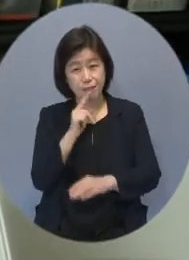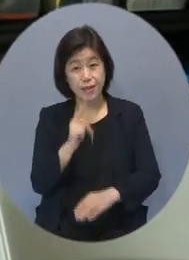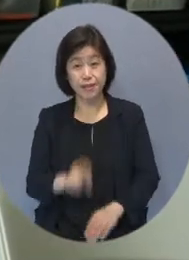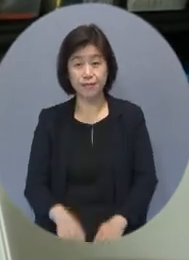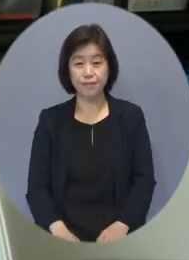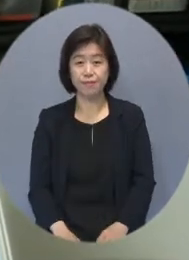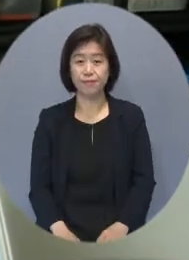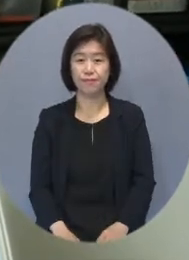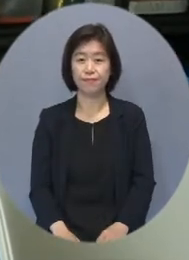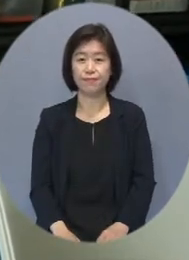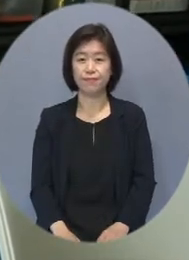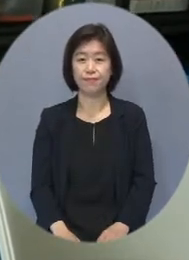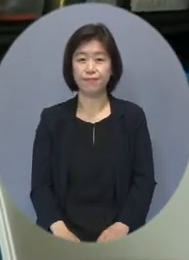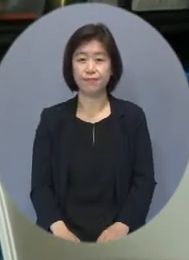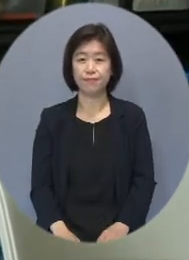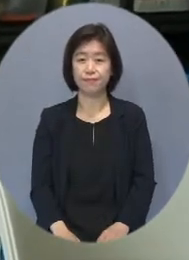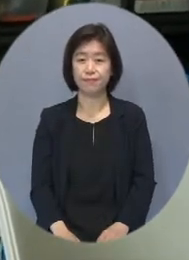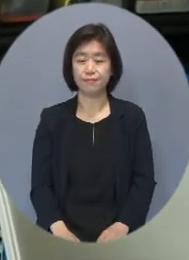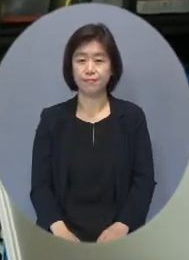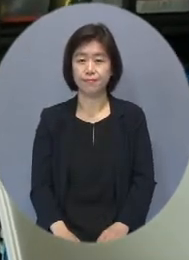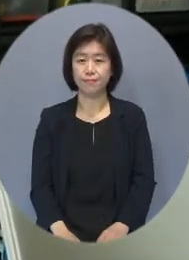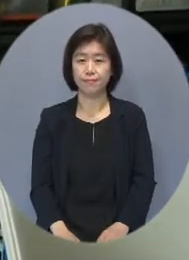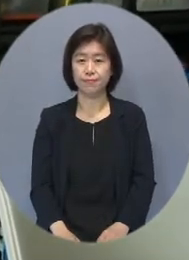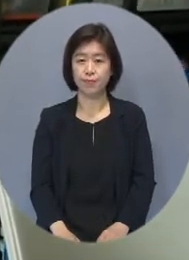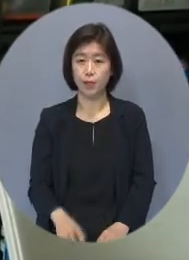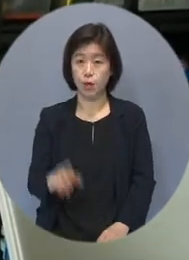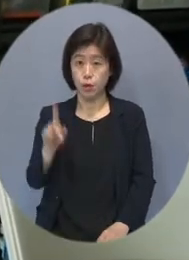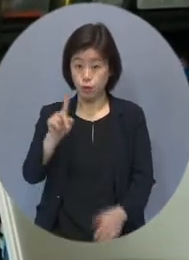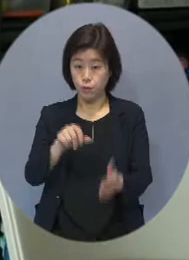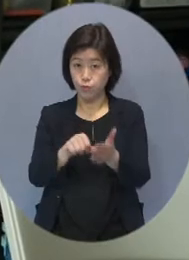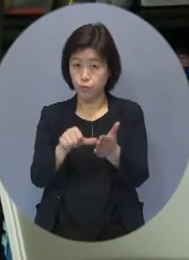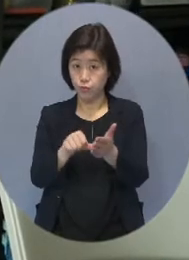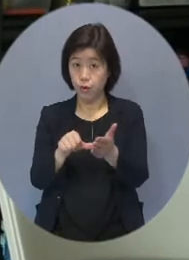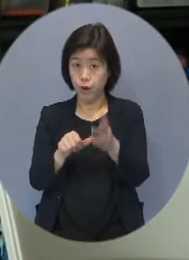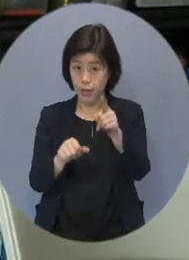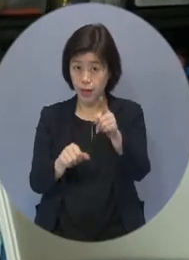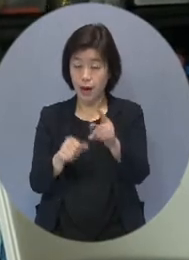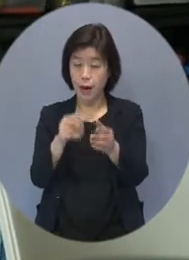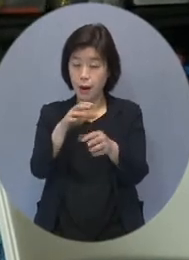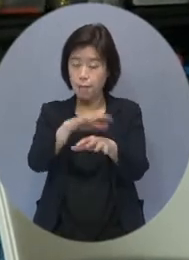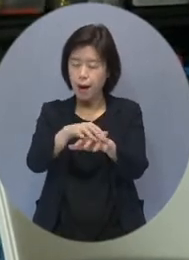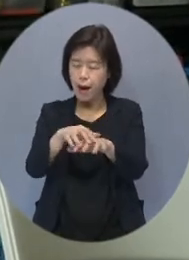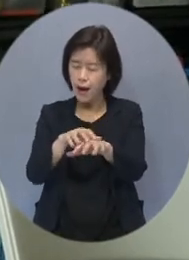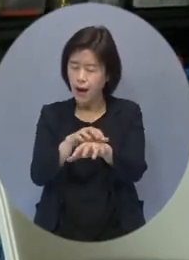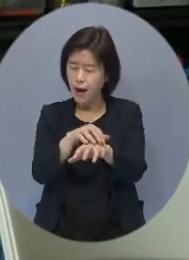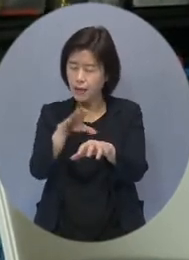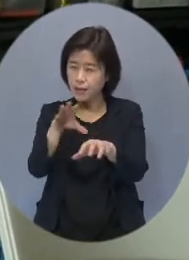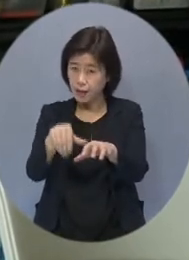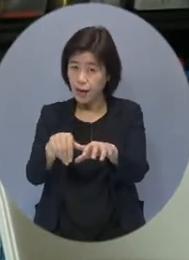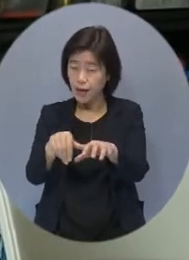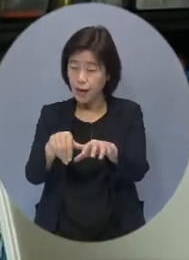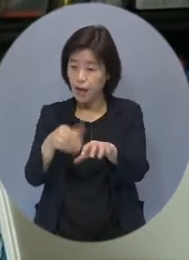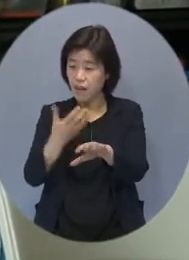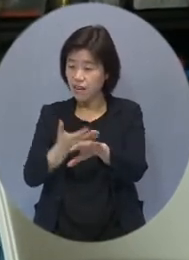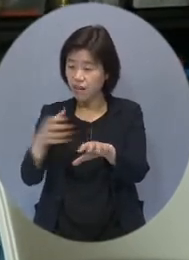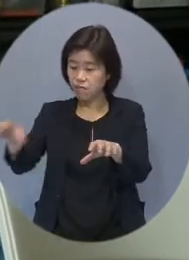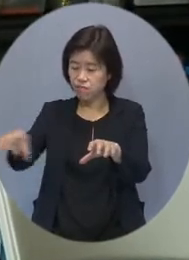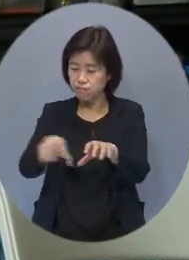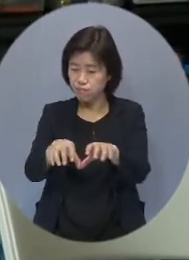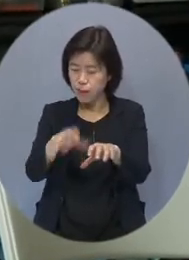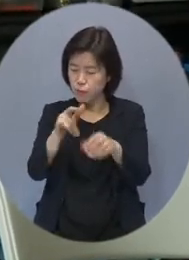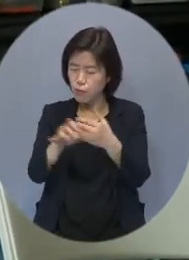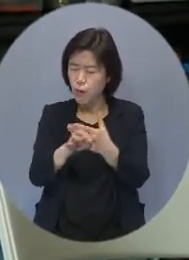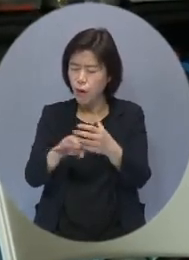네. 왜냐면 어떤 사물 하나를 만질 때 그게 다른 게 옆에 있으면 걸림돌이 될